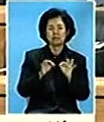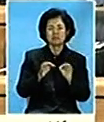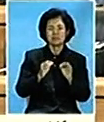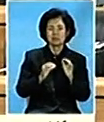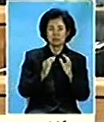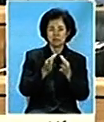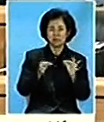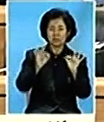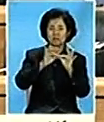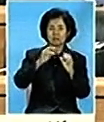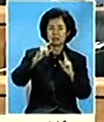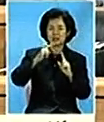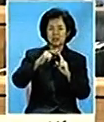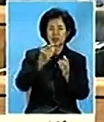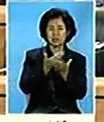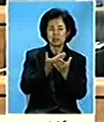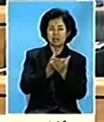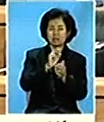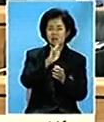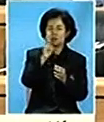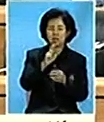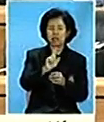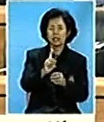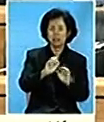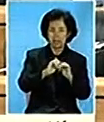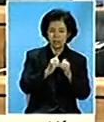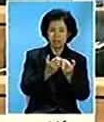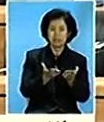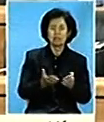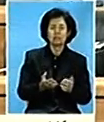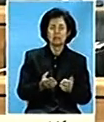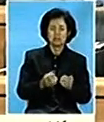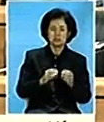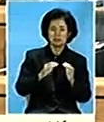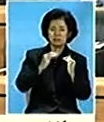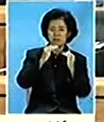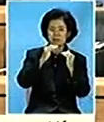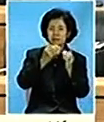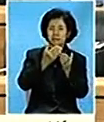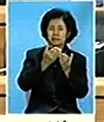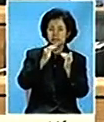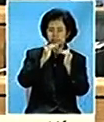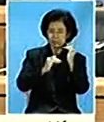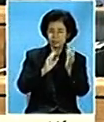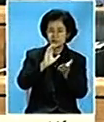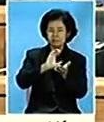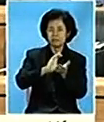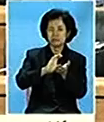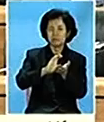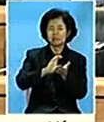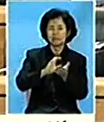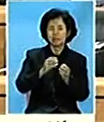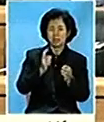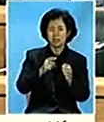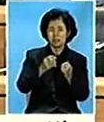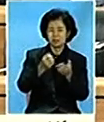คัญอยู่ที่ว่าเอาเงินมาใช้อย่างไรนะครับการขาดดุลงบประมาณก็จะเป็นส่วนหนึ่ง